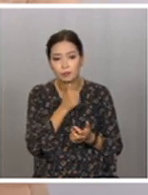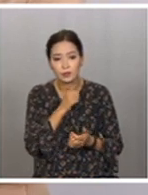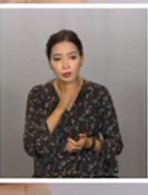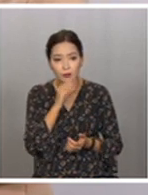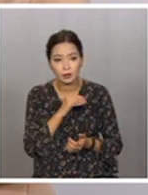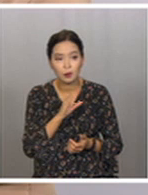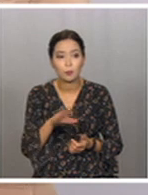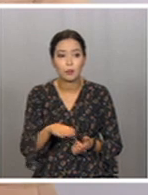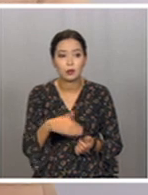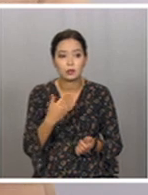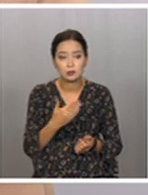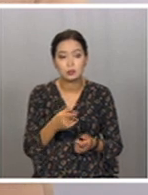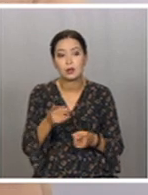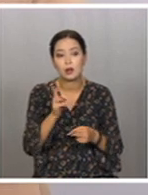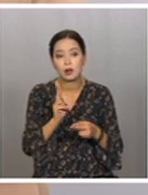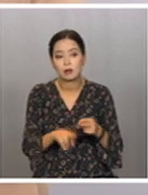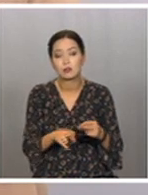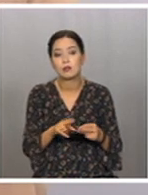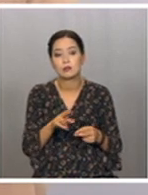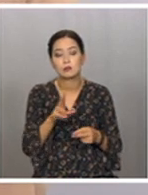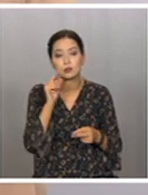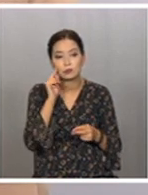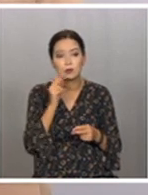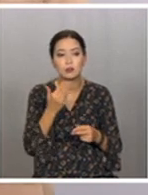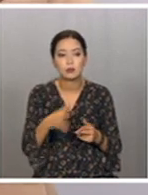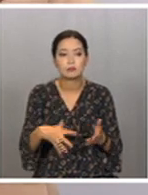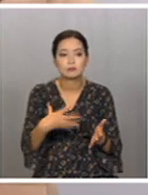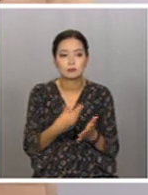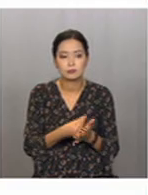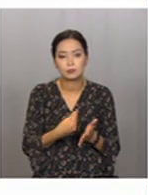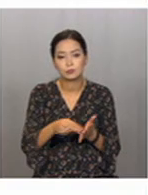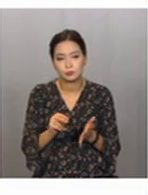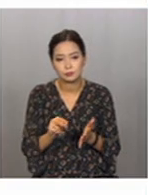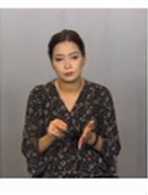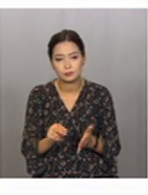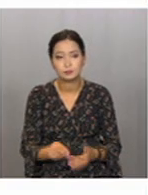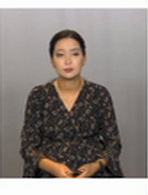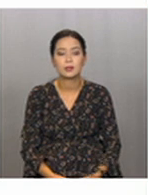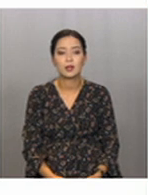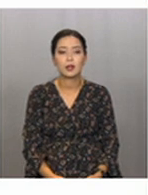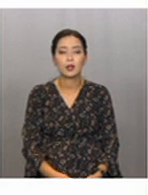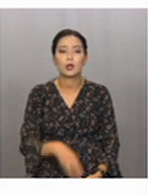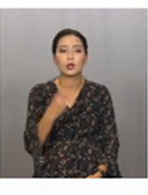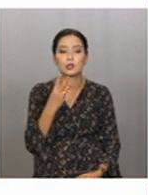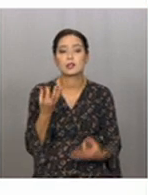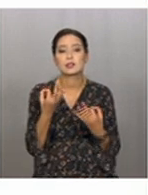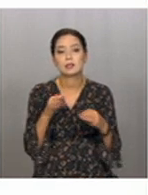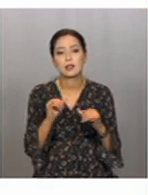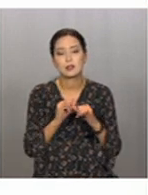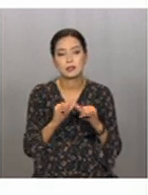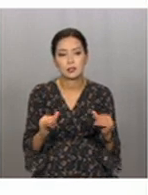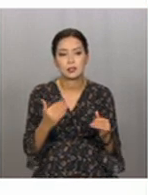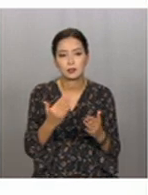Ал ол аяқталғаннан кейін өнімді сатып алуға міндетті. Үшінші, еркін